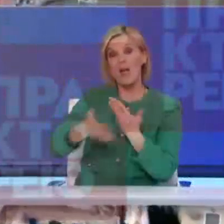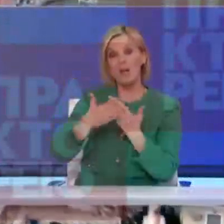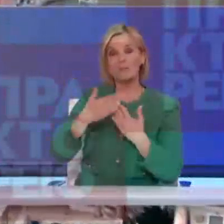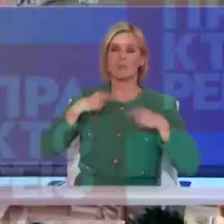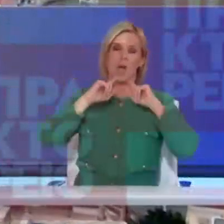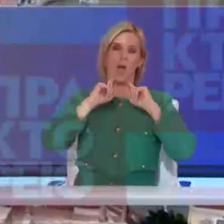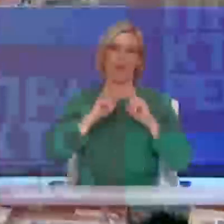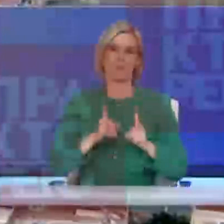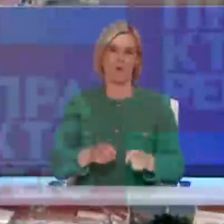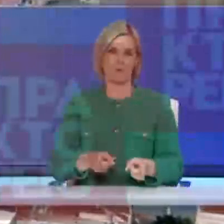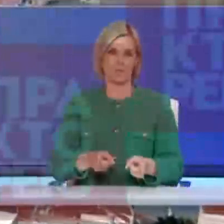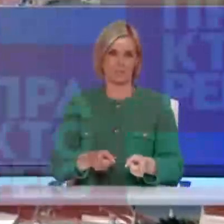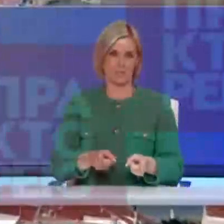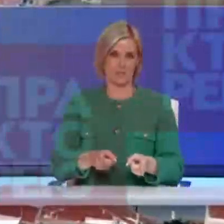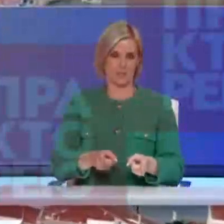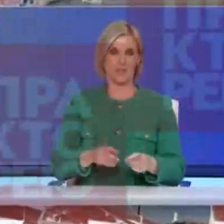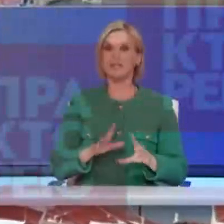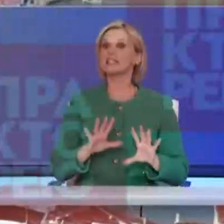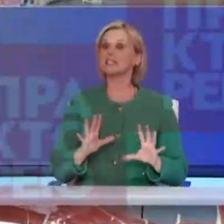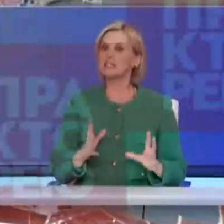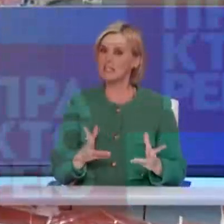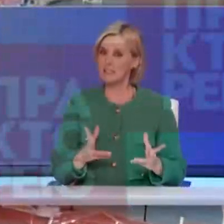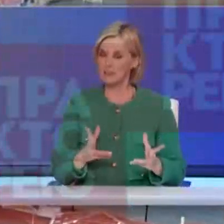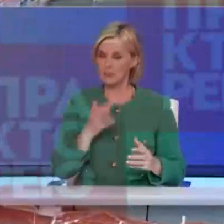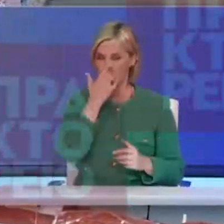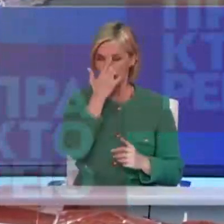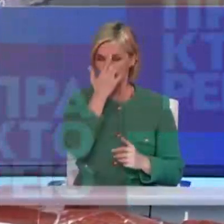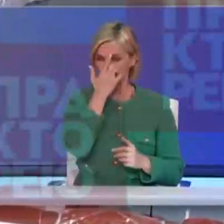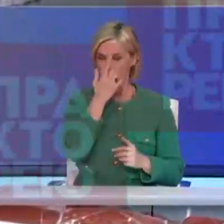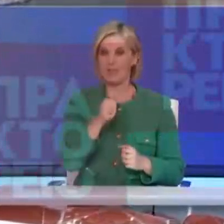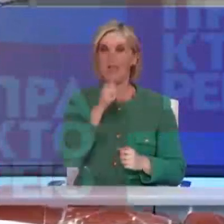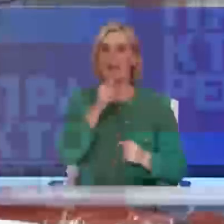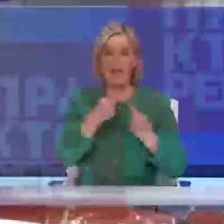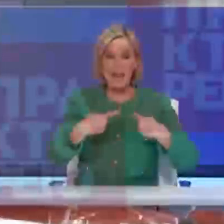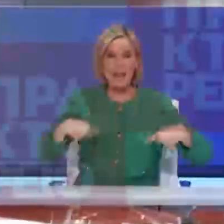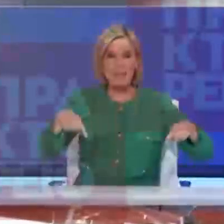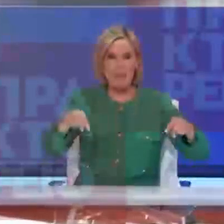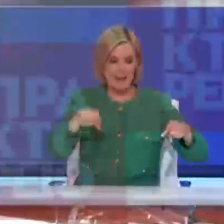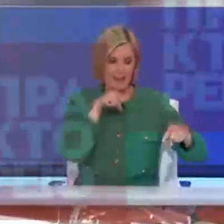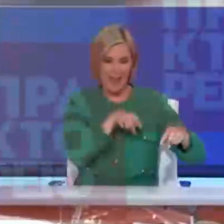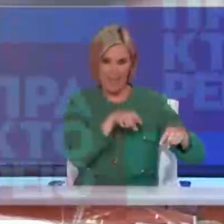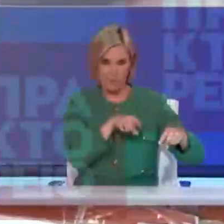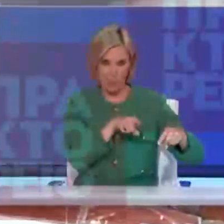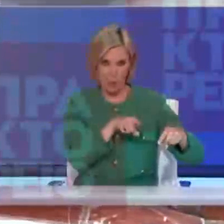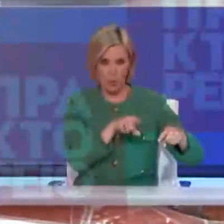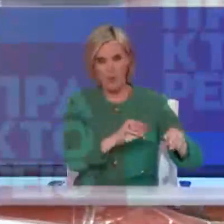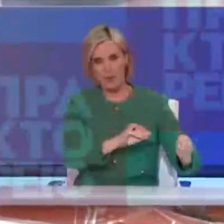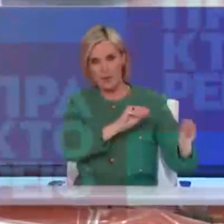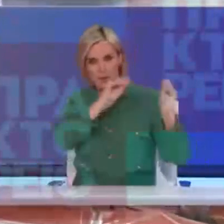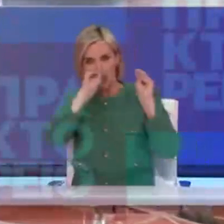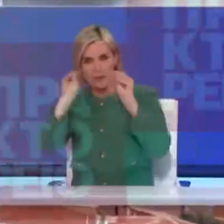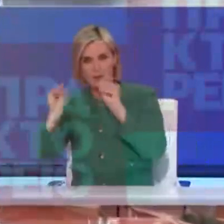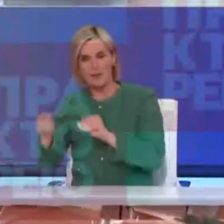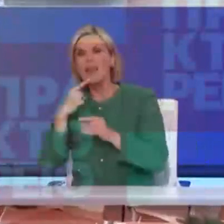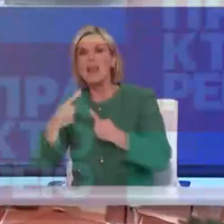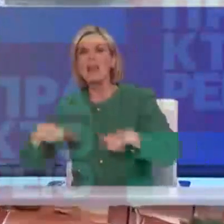μας ουσιαστικά να μετεγκατασταθεί το λιμάνι από το λιμάνι της Χάλκης στο λιμένα Κανίων,